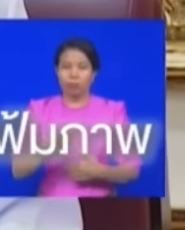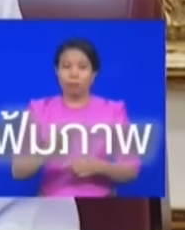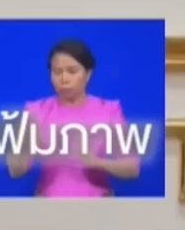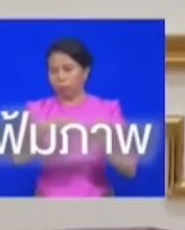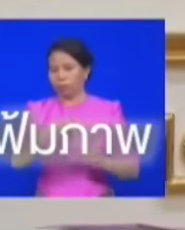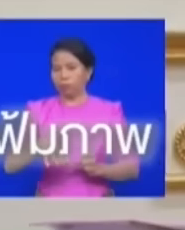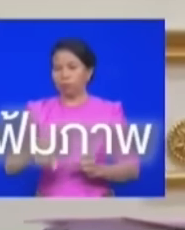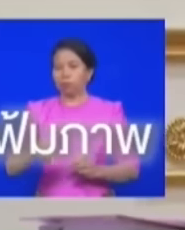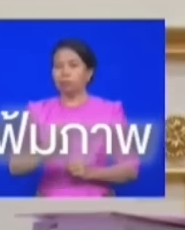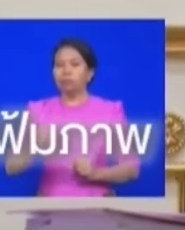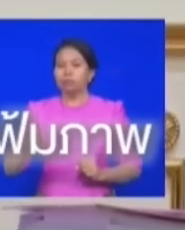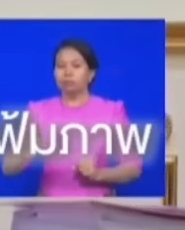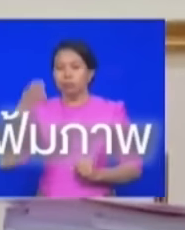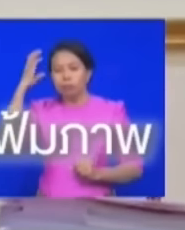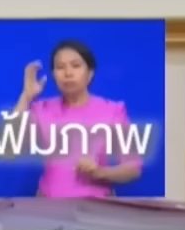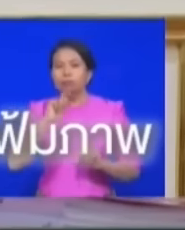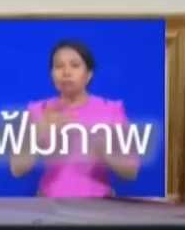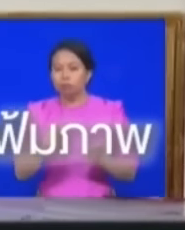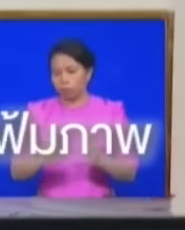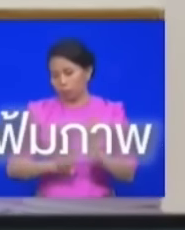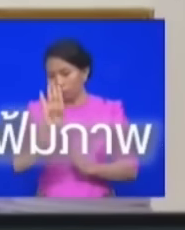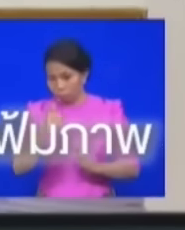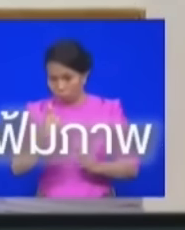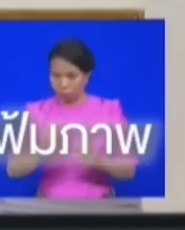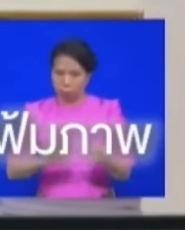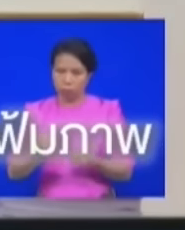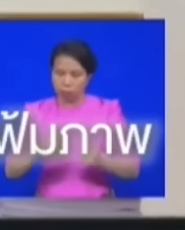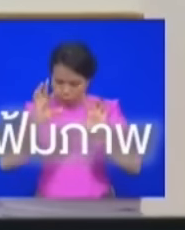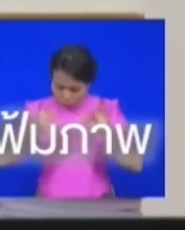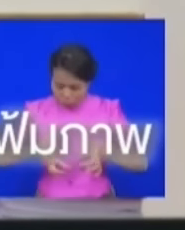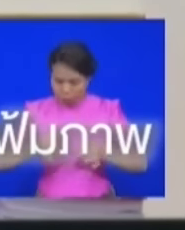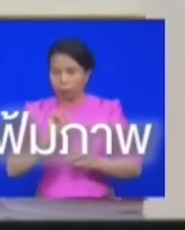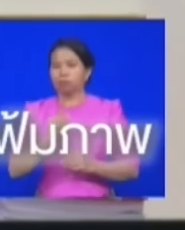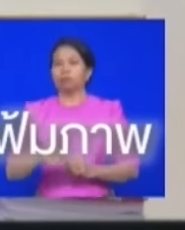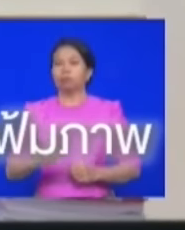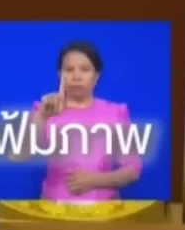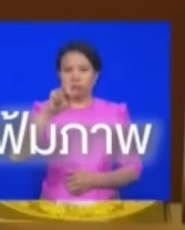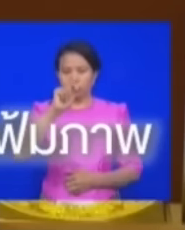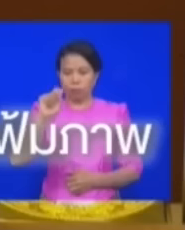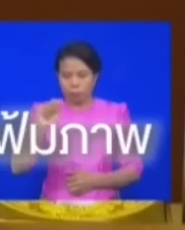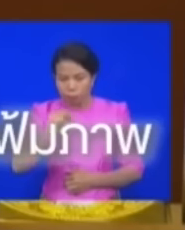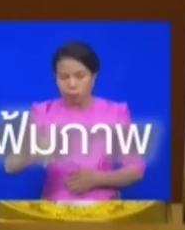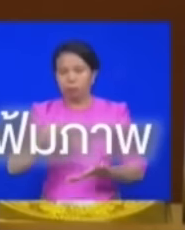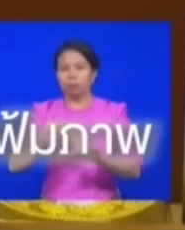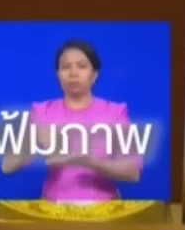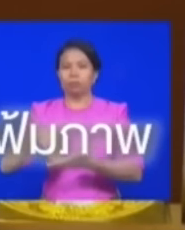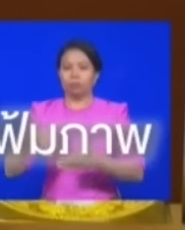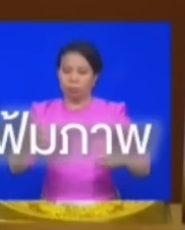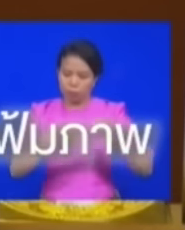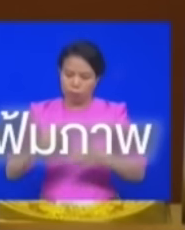m14นะครับรุ่น m14เนี่ยเป็นกับระเบิดที่จะมีผลทำให้ผู้ที่เหยียบขาขาดไปถึงข้อ